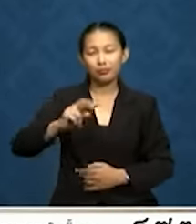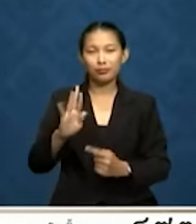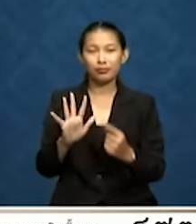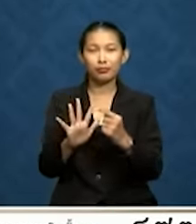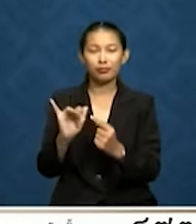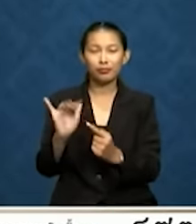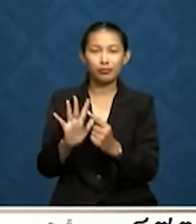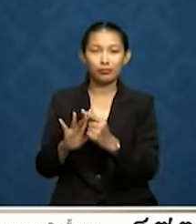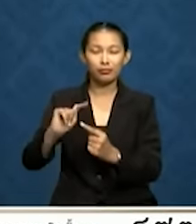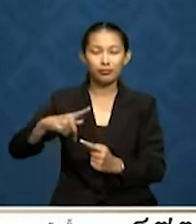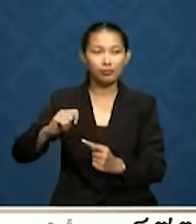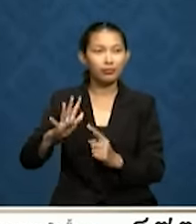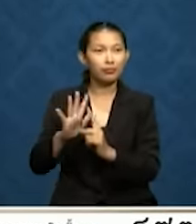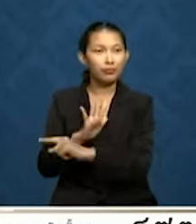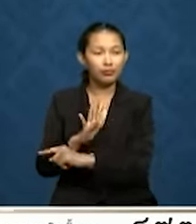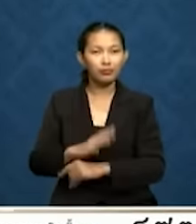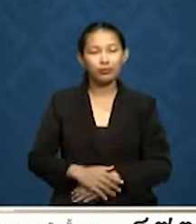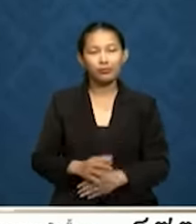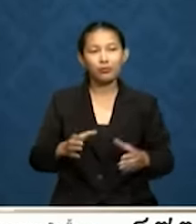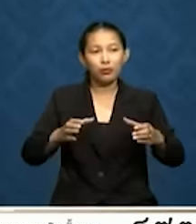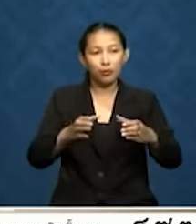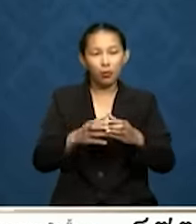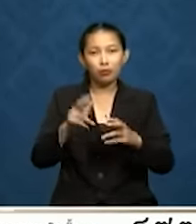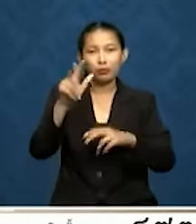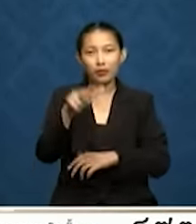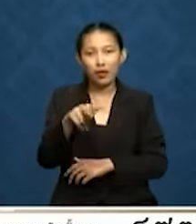ชบัญชีรายชื่อพรรคเพื่อไทย